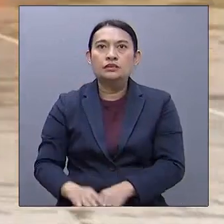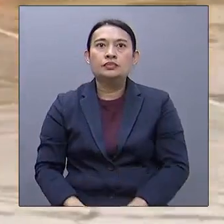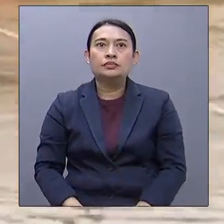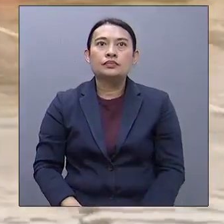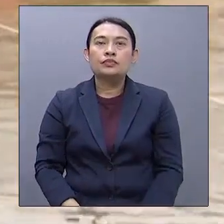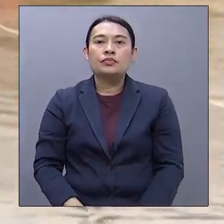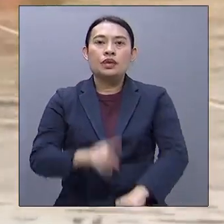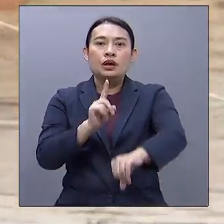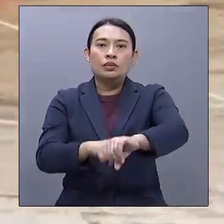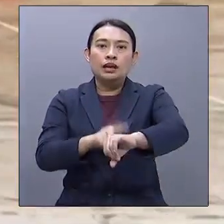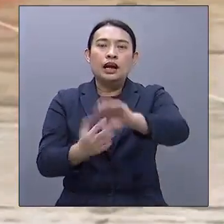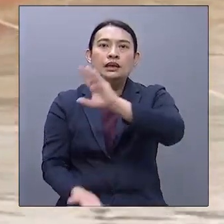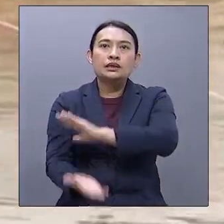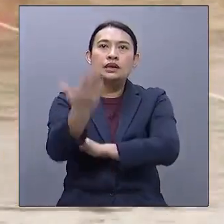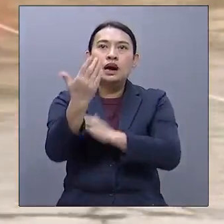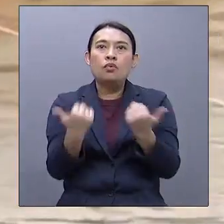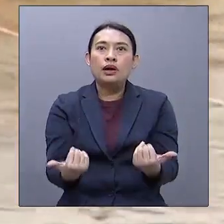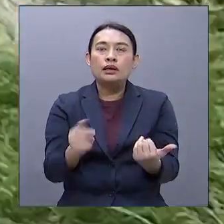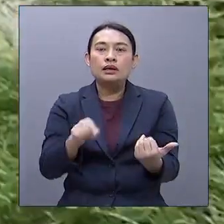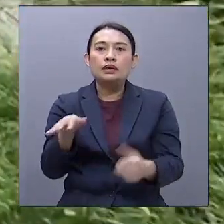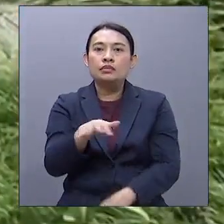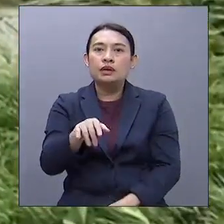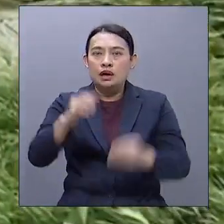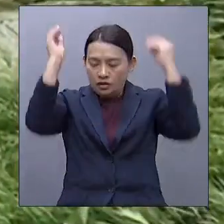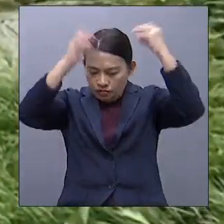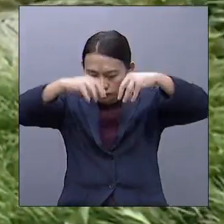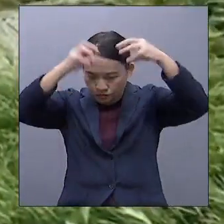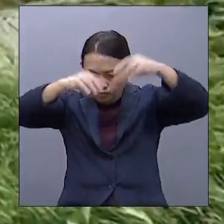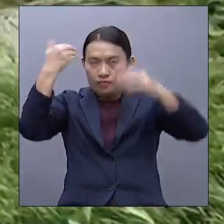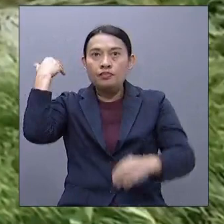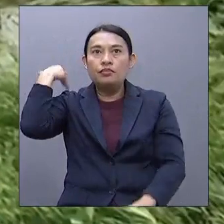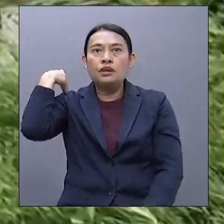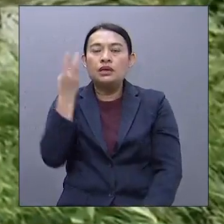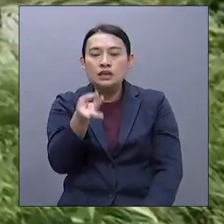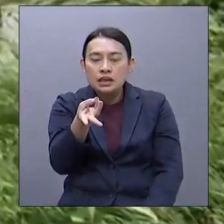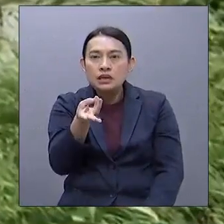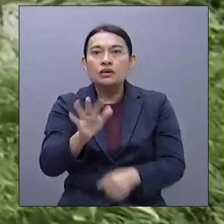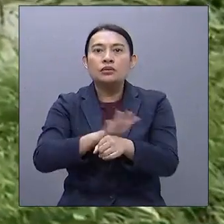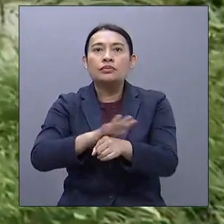าวันนี้เริ่มปกติกันมากขึ้นค่ะมีฝนโปรยปรายอยู่บ้างแต่ไม่กระทบมาก